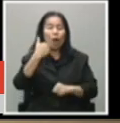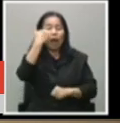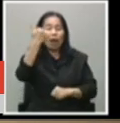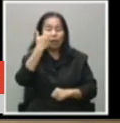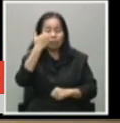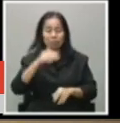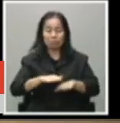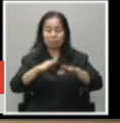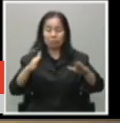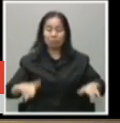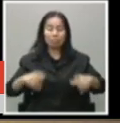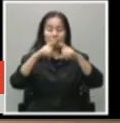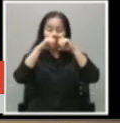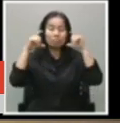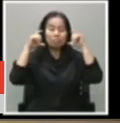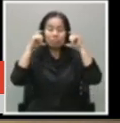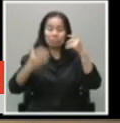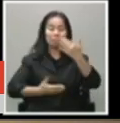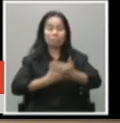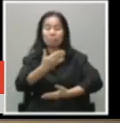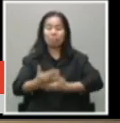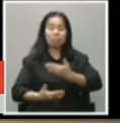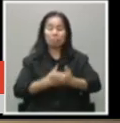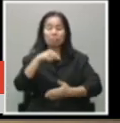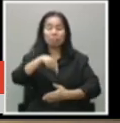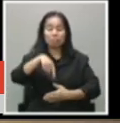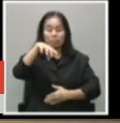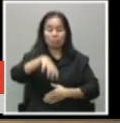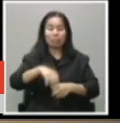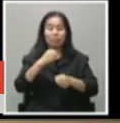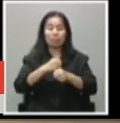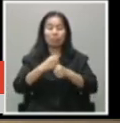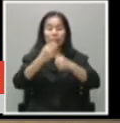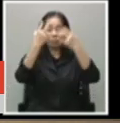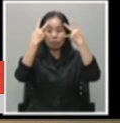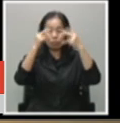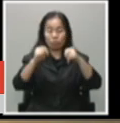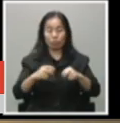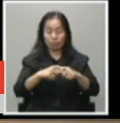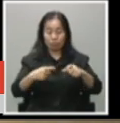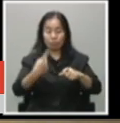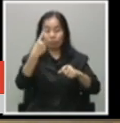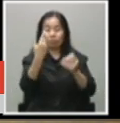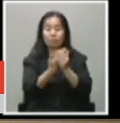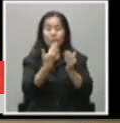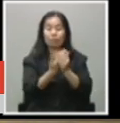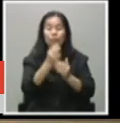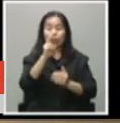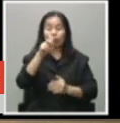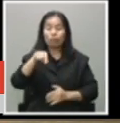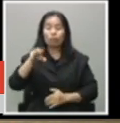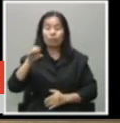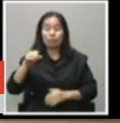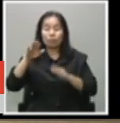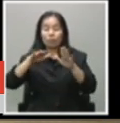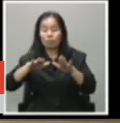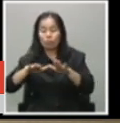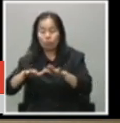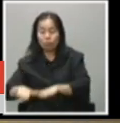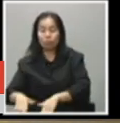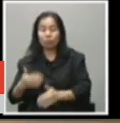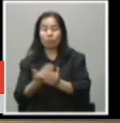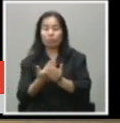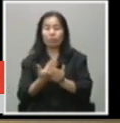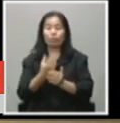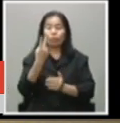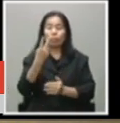ยในทำเนียบรัฐบาล2.50 บาทค่ะพอไปเรื่อยๆก็เหลือ2 บาทอีกทีนึง